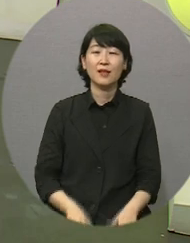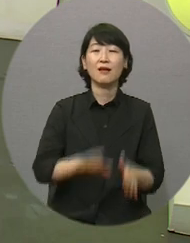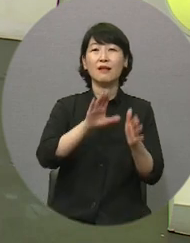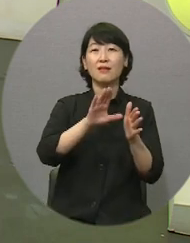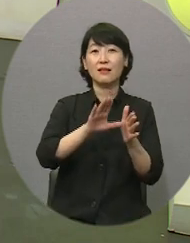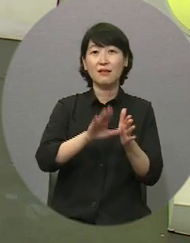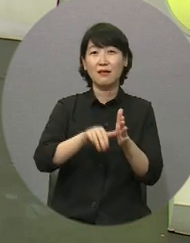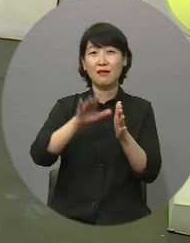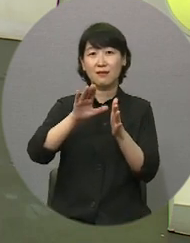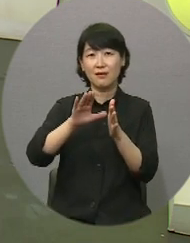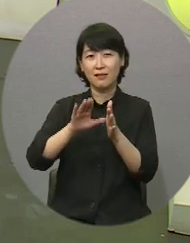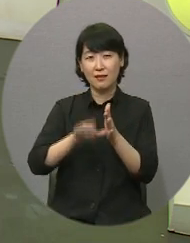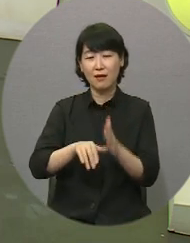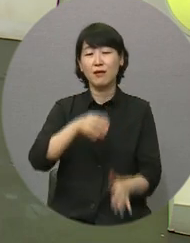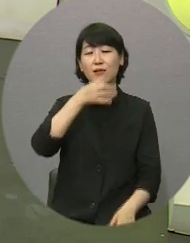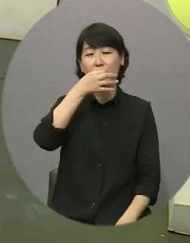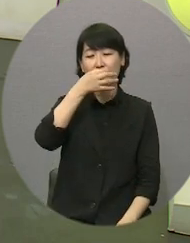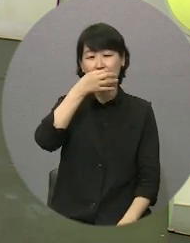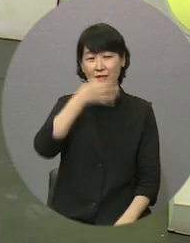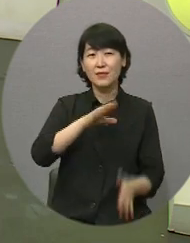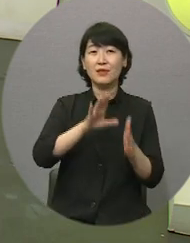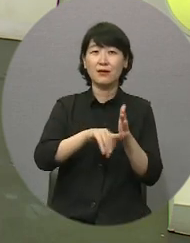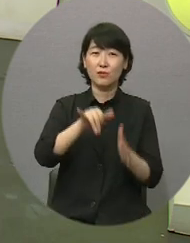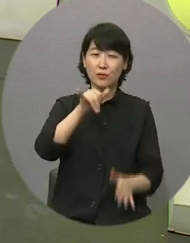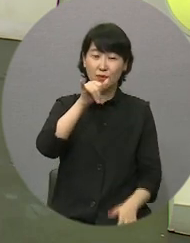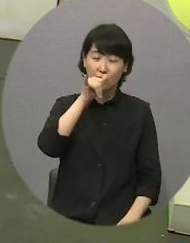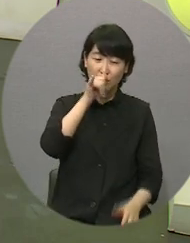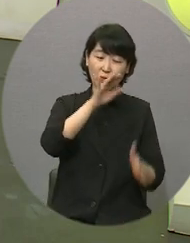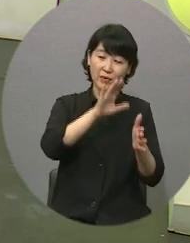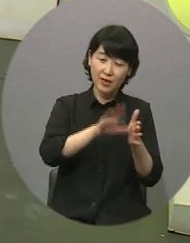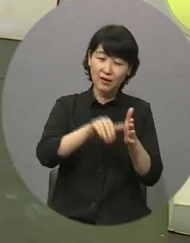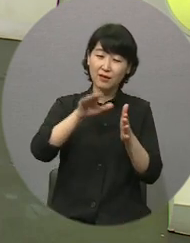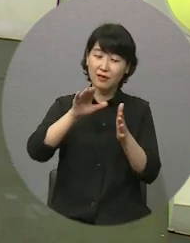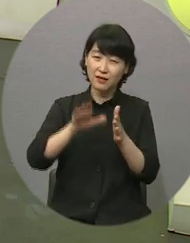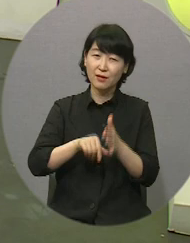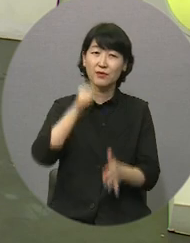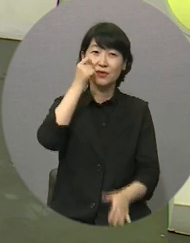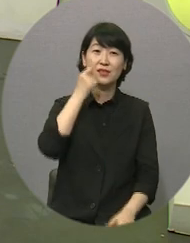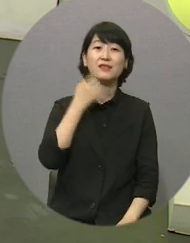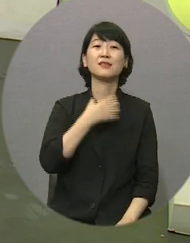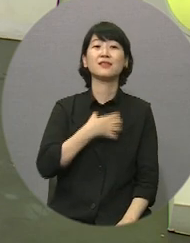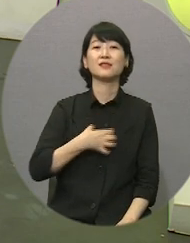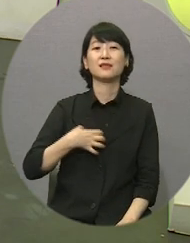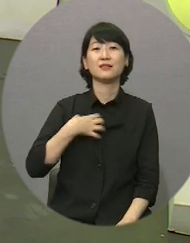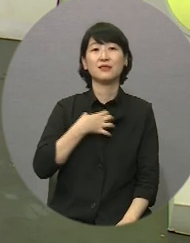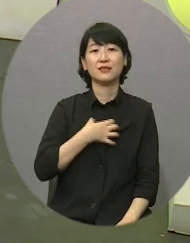때로는 힘들어도 때로는 슬퍼도